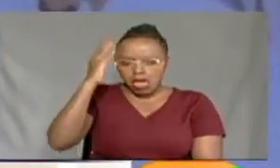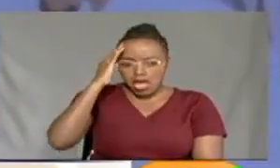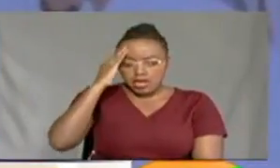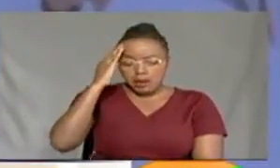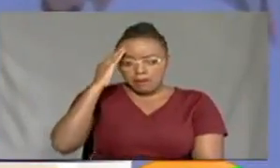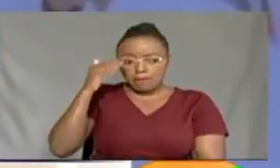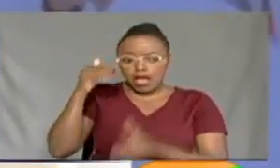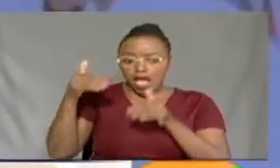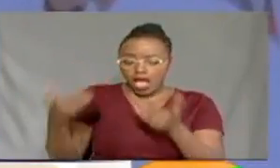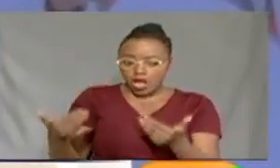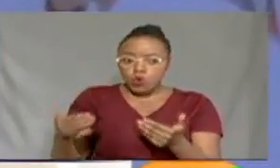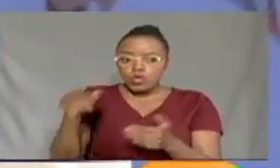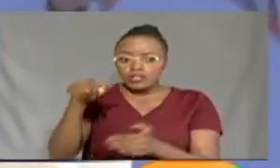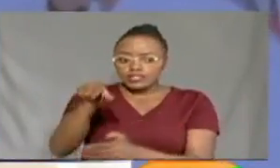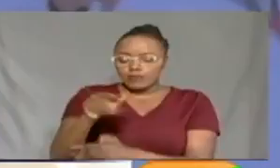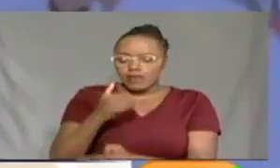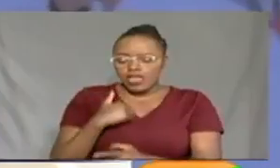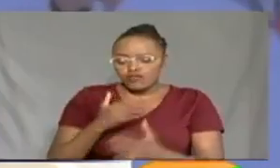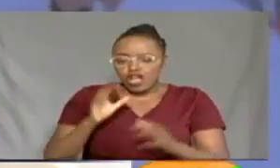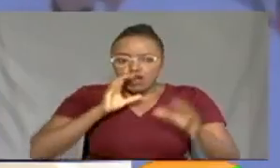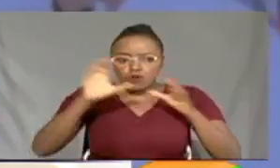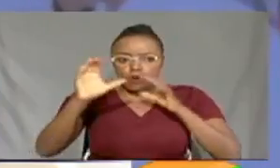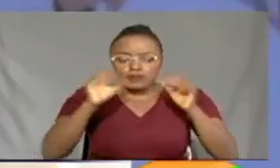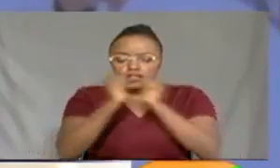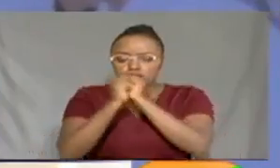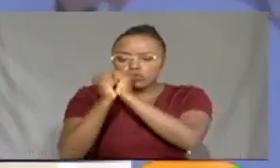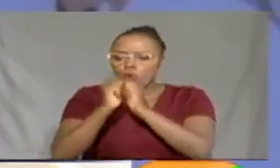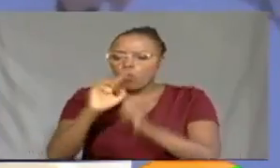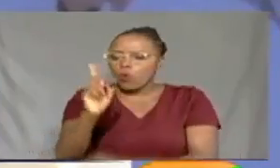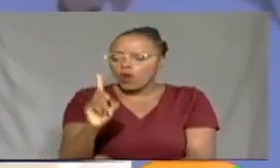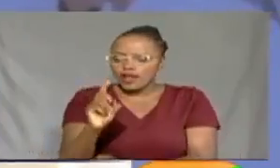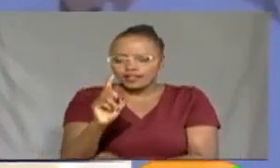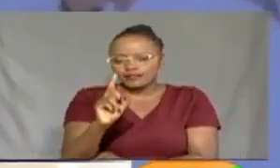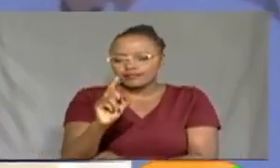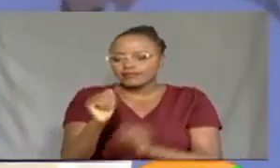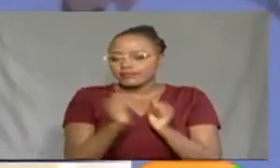ikiwa ni jinsi walikuwa na mazungumzo naye mwaka